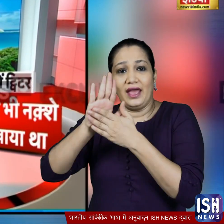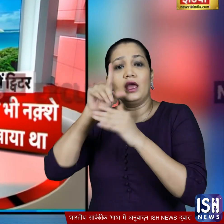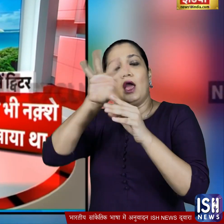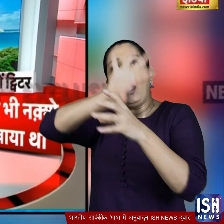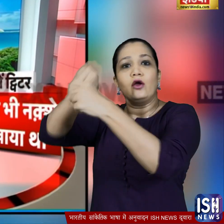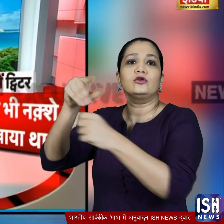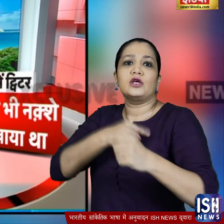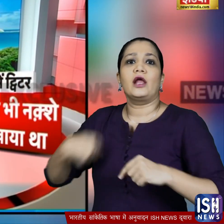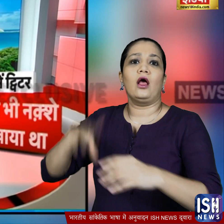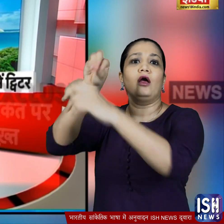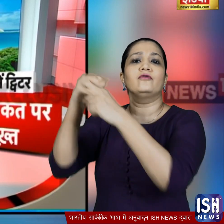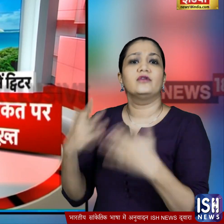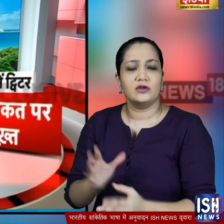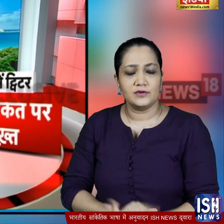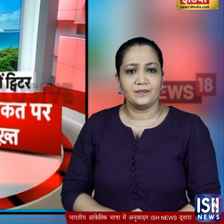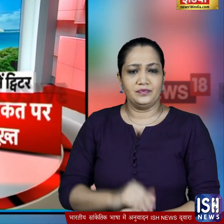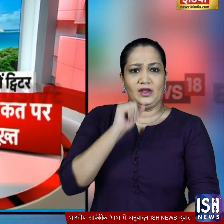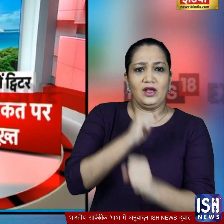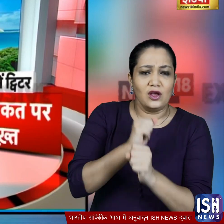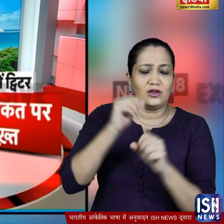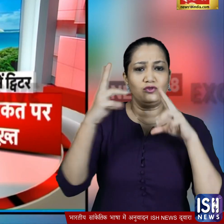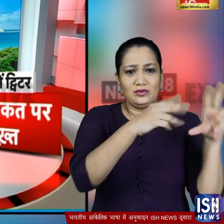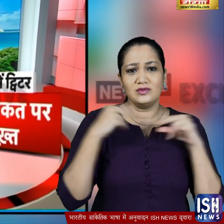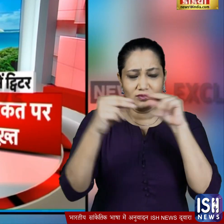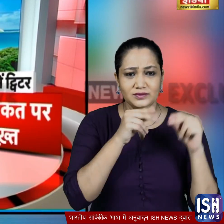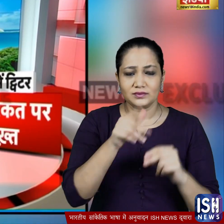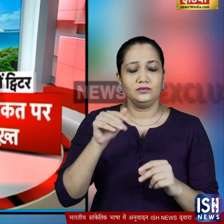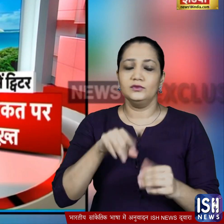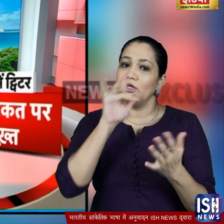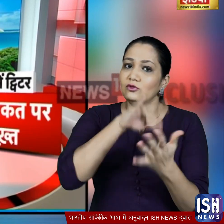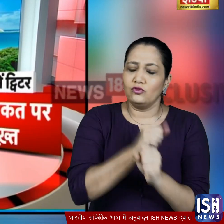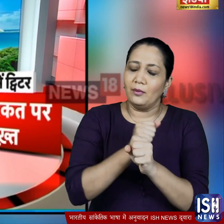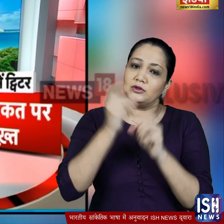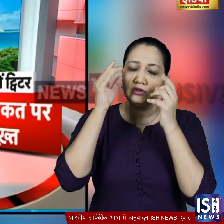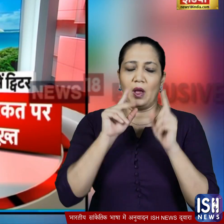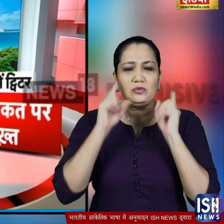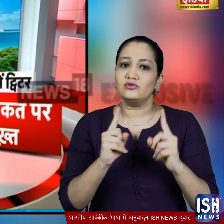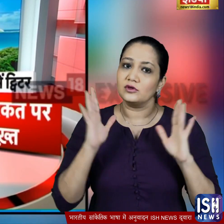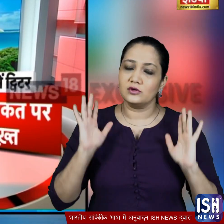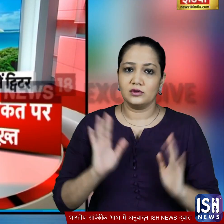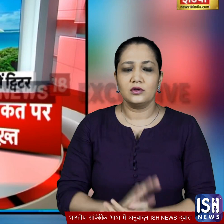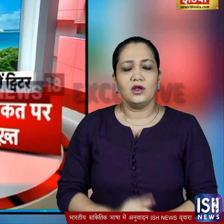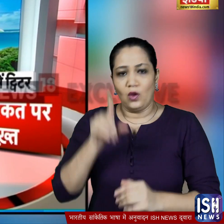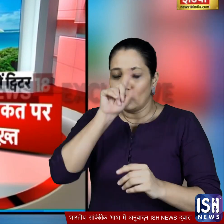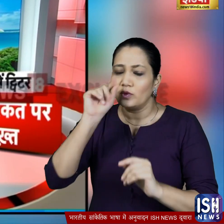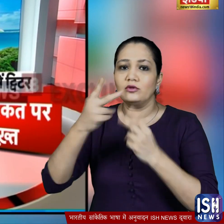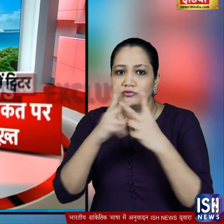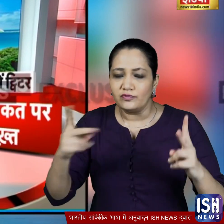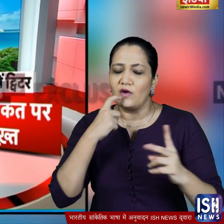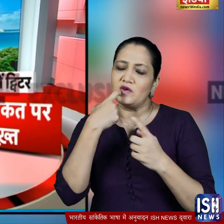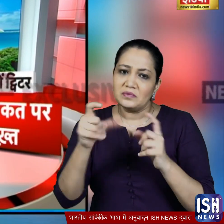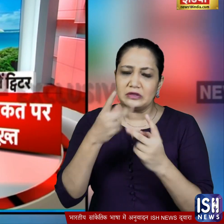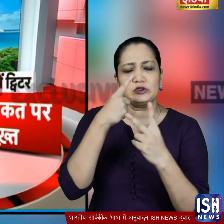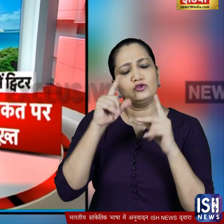दिया गया था। सरकार से जुड़े सूत्रों के मुताबिक केंद्र ने इस घटना को गंभीरता से लिया है और बहुत जल्द ट्विटर के खिलाफ केंद्र सरकार